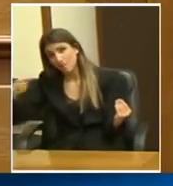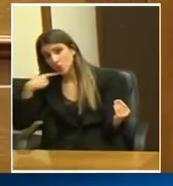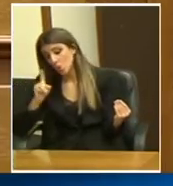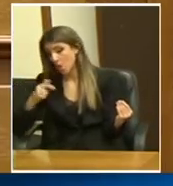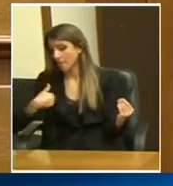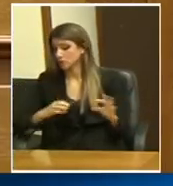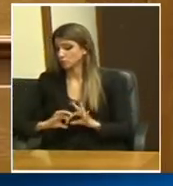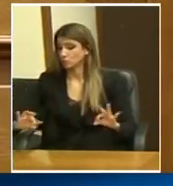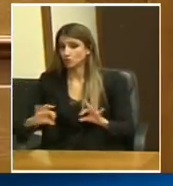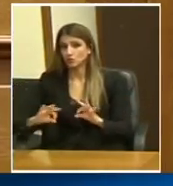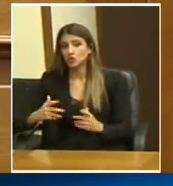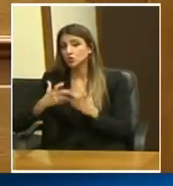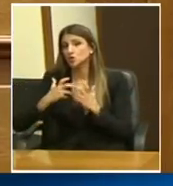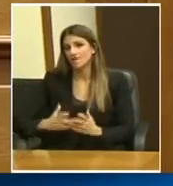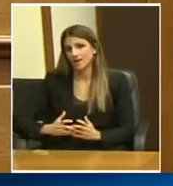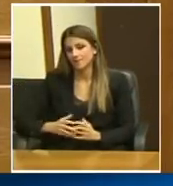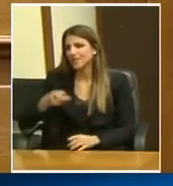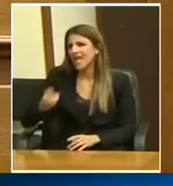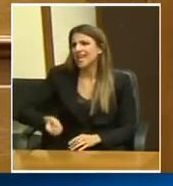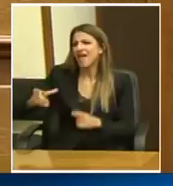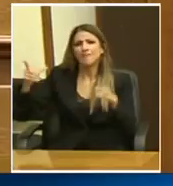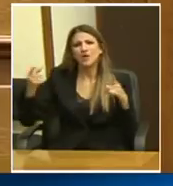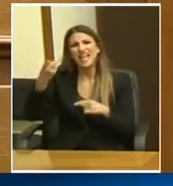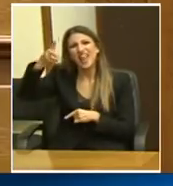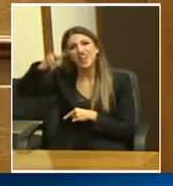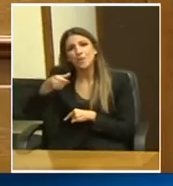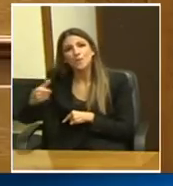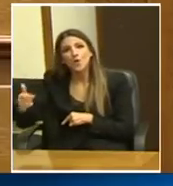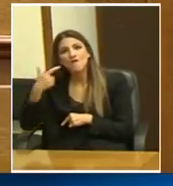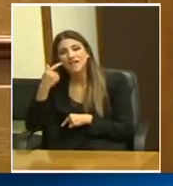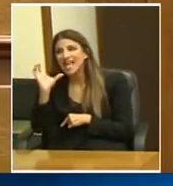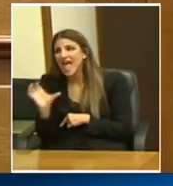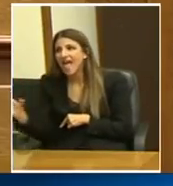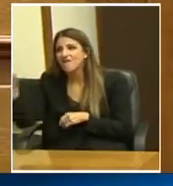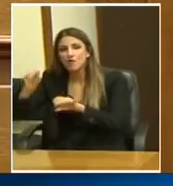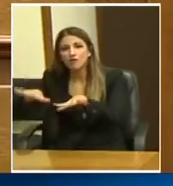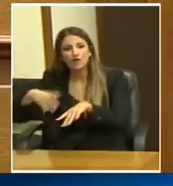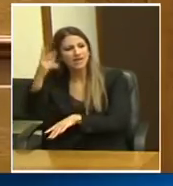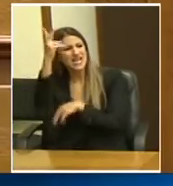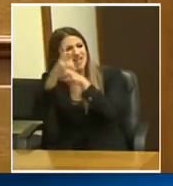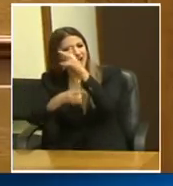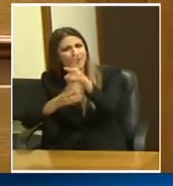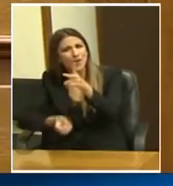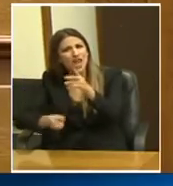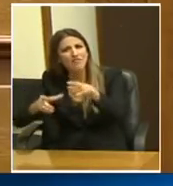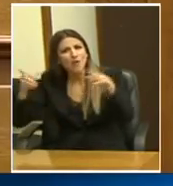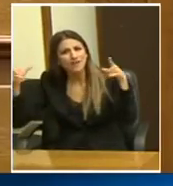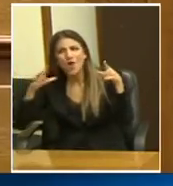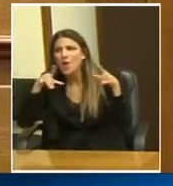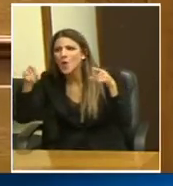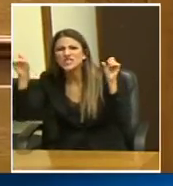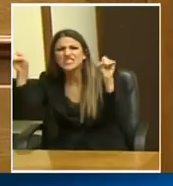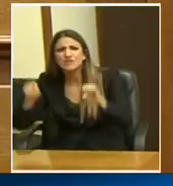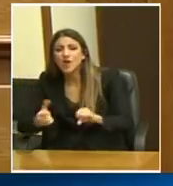κατάφερε τα εξής πρωτοφανή. Η Νέα Δημοκρατία να αποδοκιμάζεται στο Ευρωπαϊκό Κοινοβούλιο για τη στάση της απέναντι στη συμφωνία. Η ναυαρχίδα